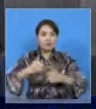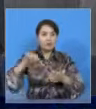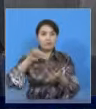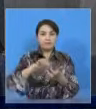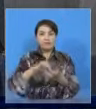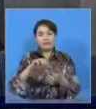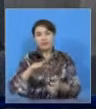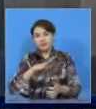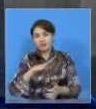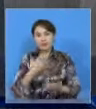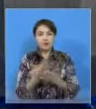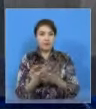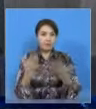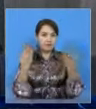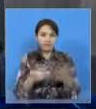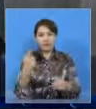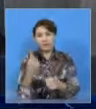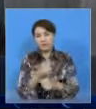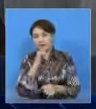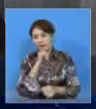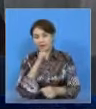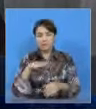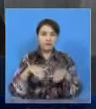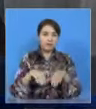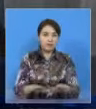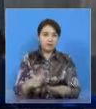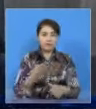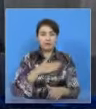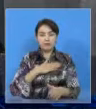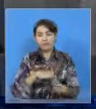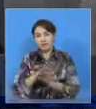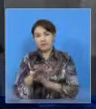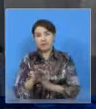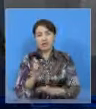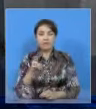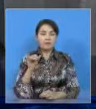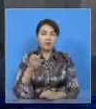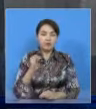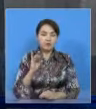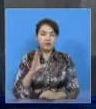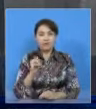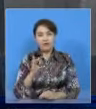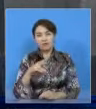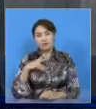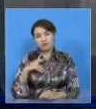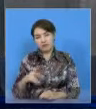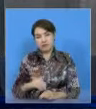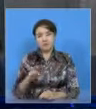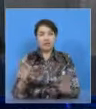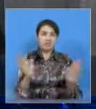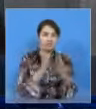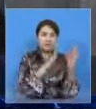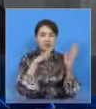қатысып жүрмін. Сондықтан осы жолы бірден бағымды сынаймын деп шештім. Менің орындағаным Алла Пугачева мен Кристина Арбакайтенің